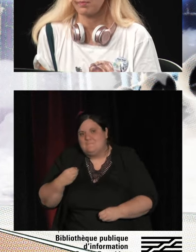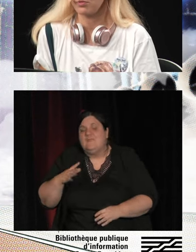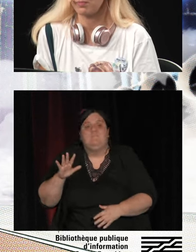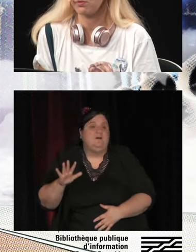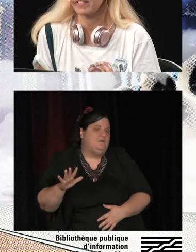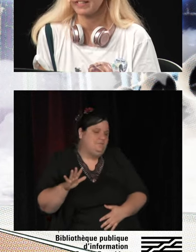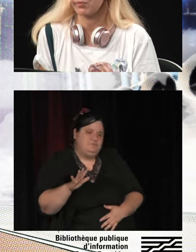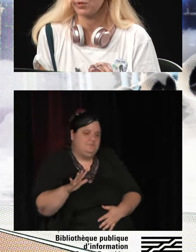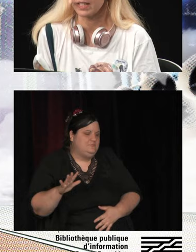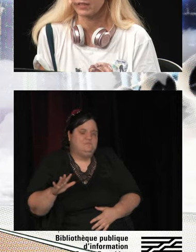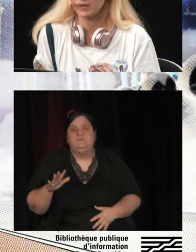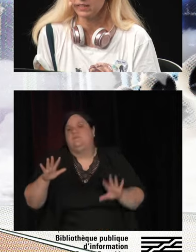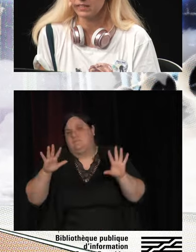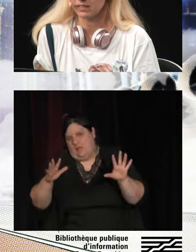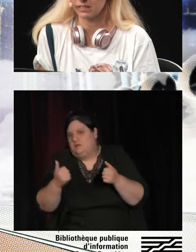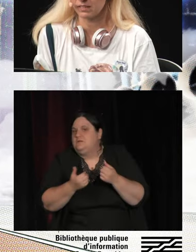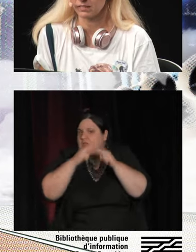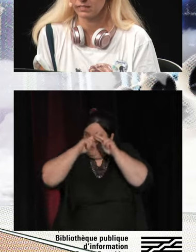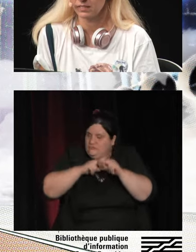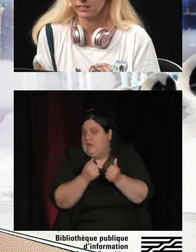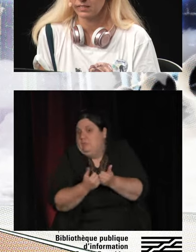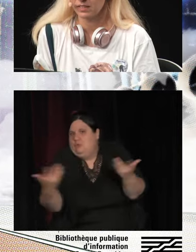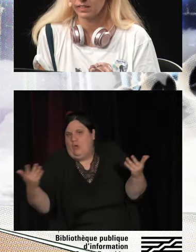Bah disons qu'il y a plus, on va dire qu'il y a plusieurs catégories.